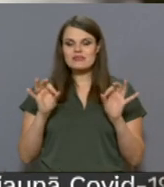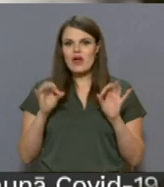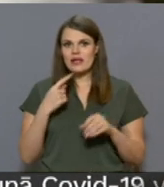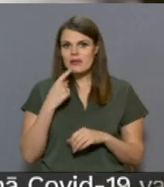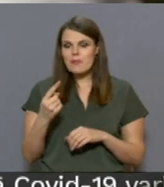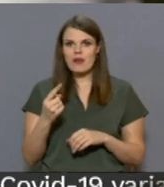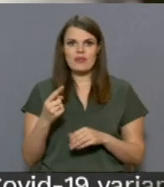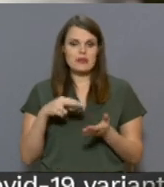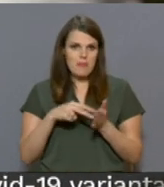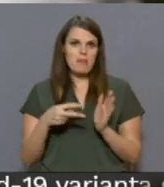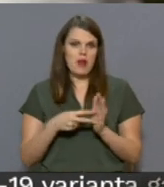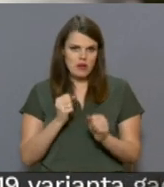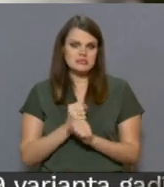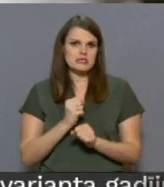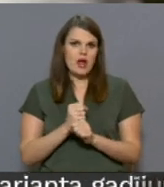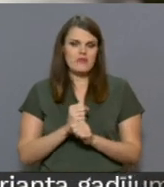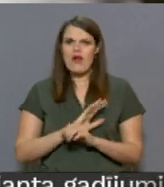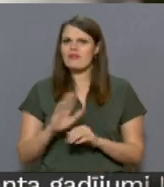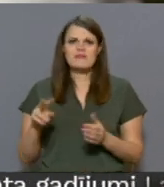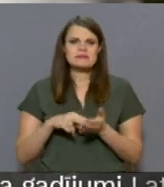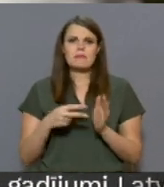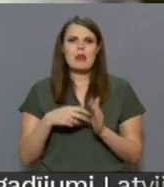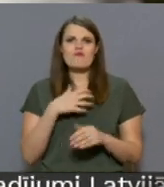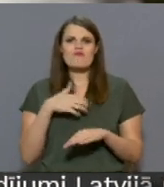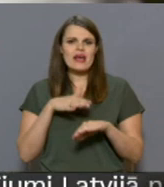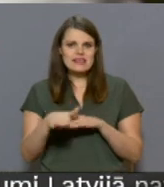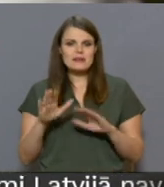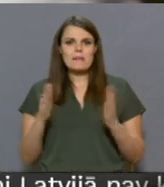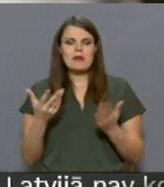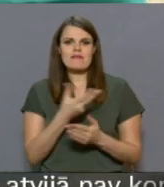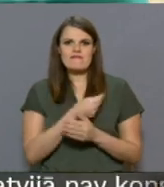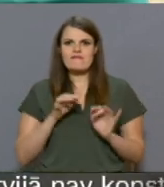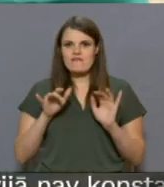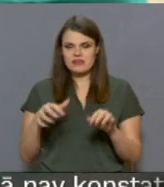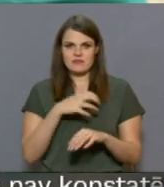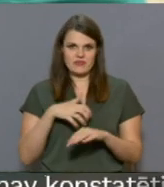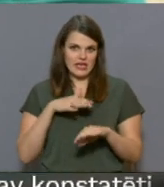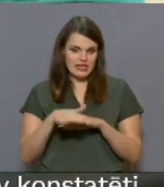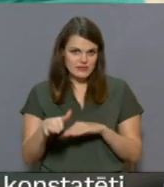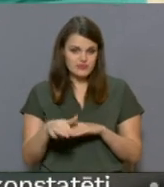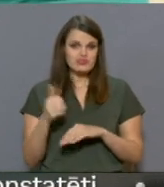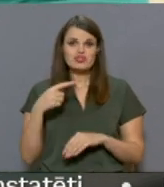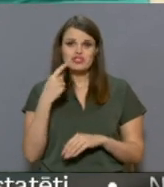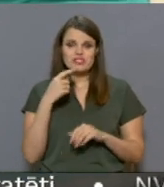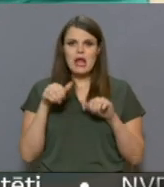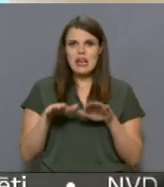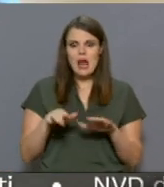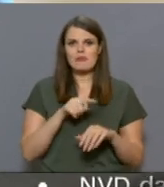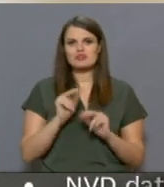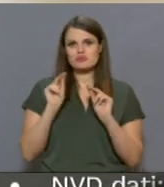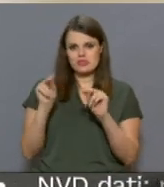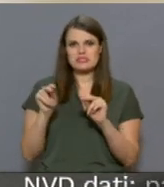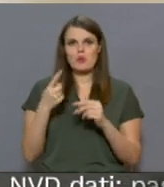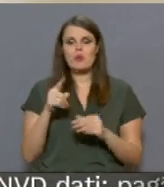to, ka plāns darbojās. Ne jau plāns ir jāīsteno, bet vakcinācija ir jāīsteno. Pavļuts uzsver, ka lēmumos paļausies uz